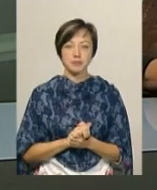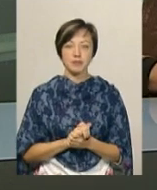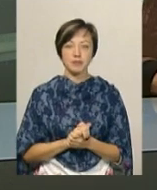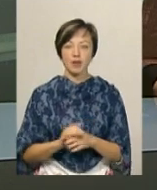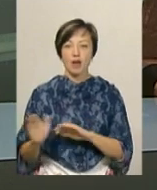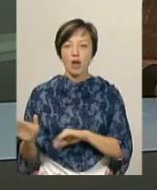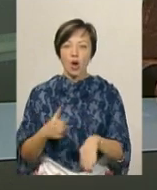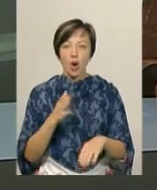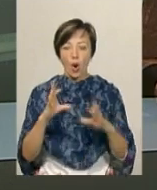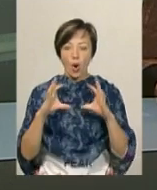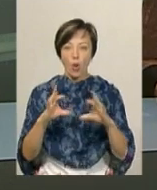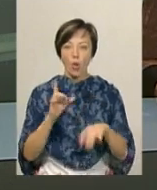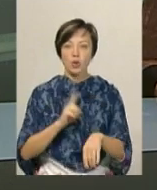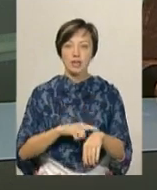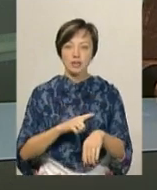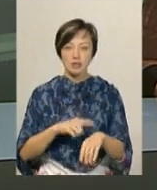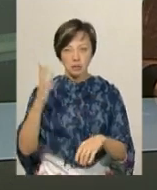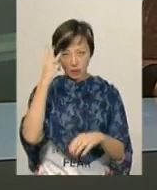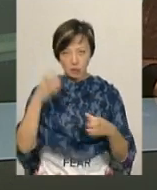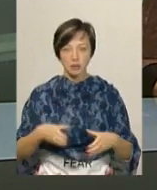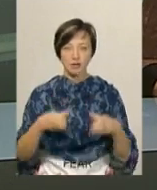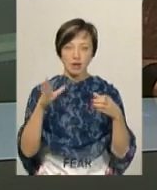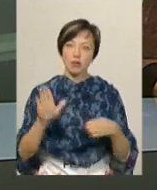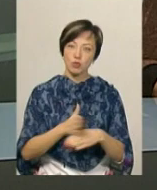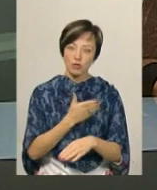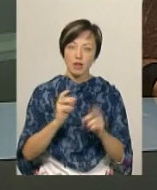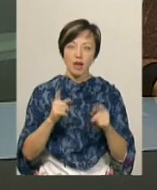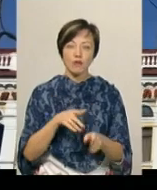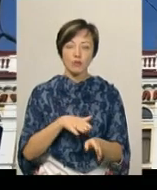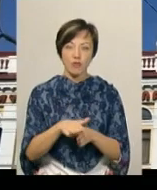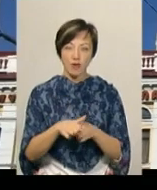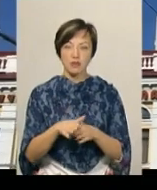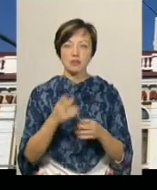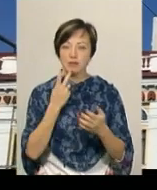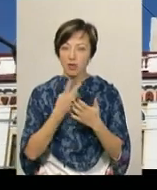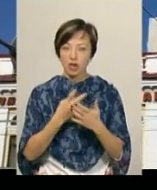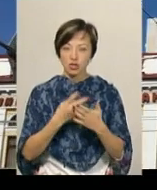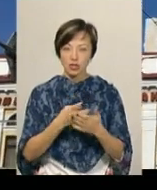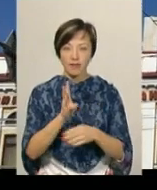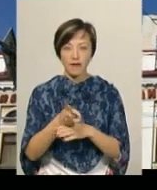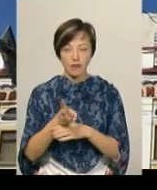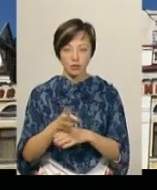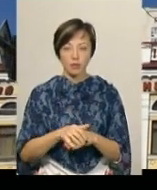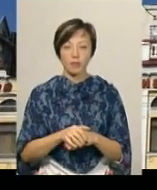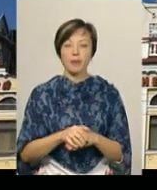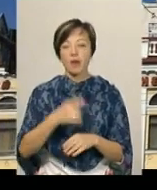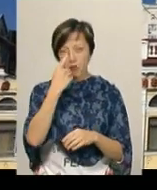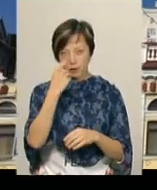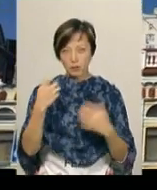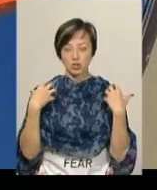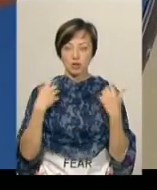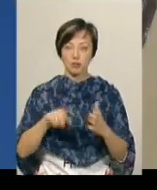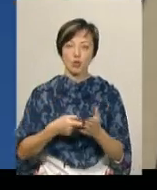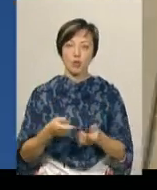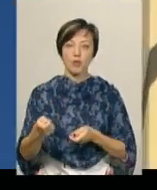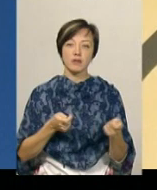Годинник з Хмельницької каланчі комунальники сьогодні демонтували. Як це відбувалося, ви зараз бачите на відео. Як повідомив начальник